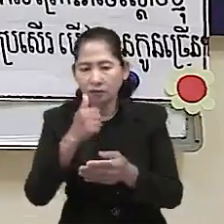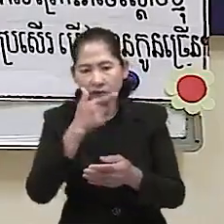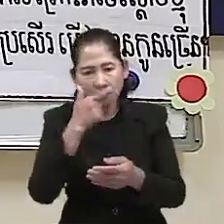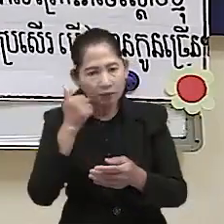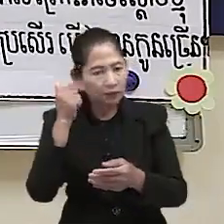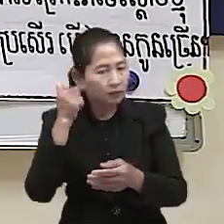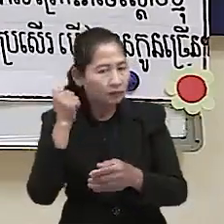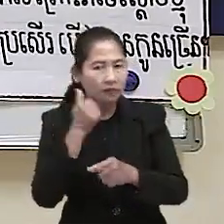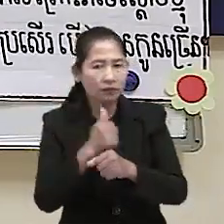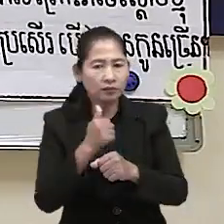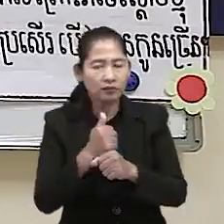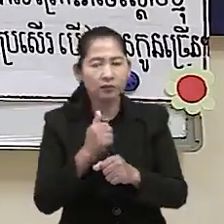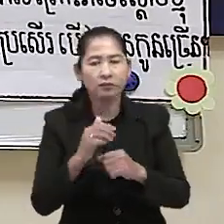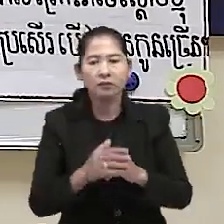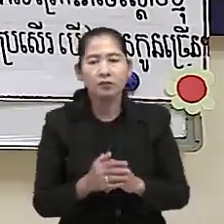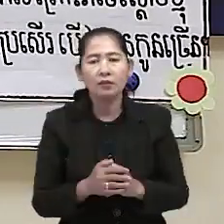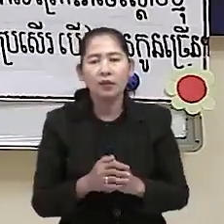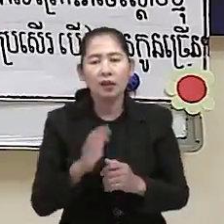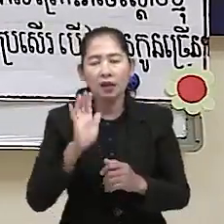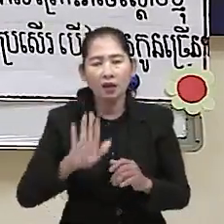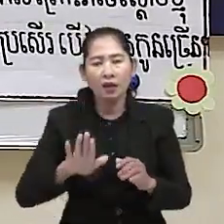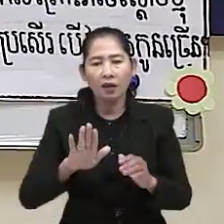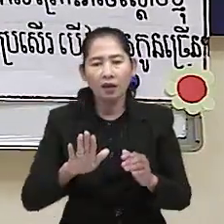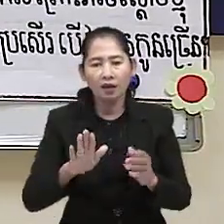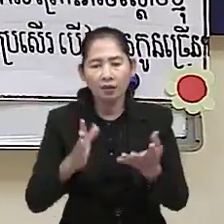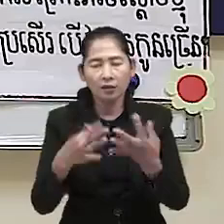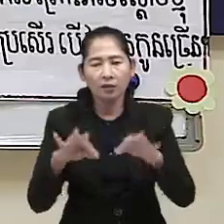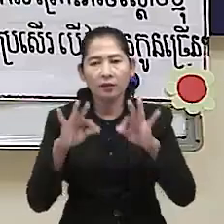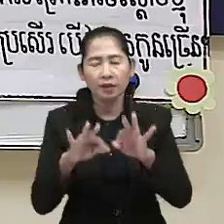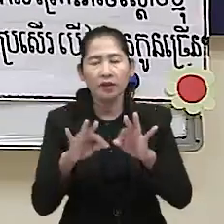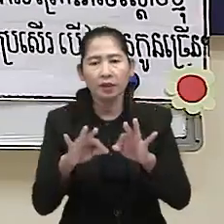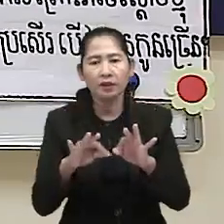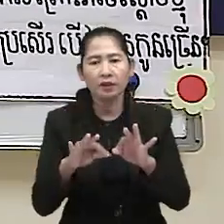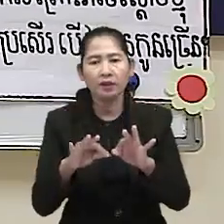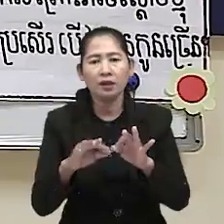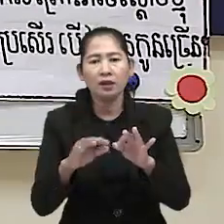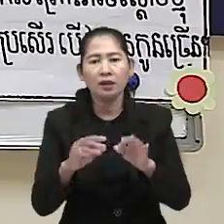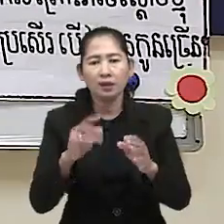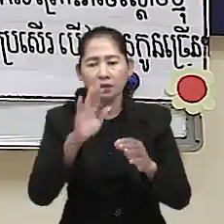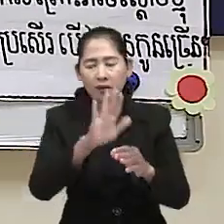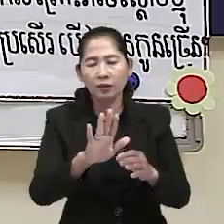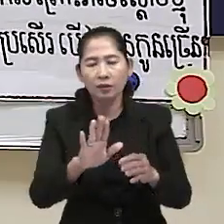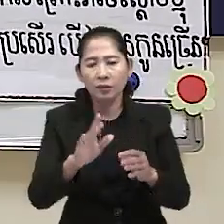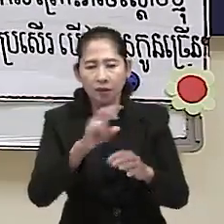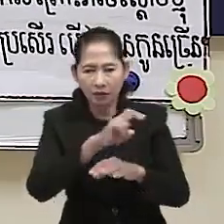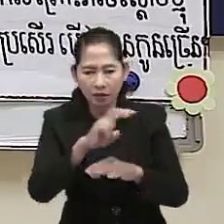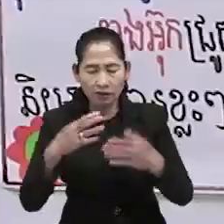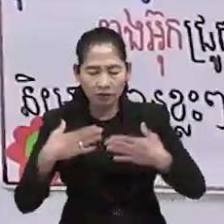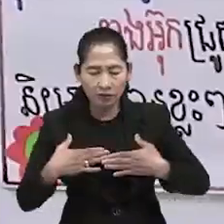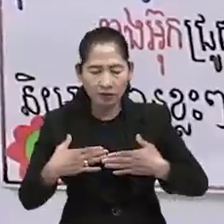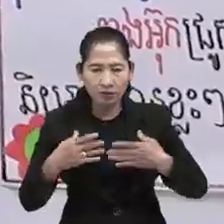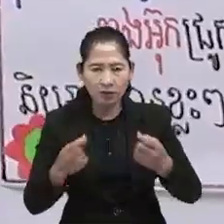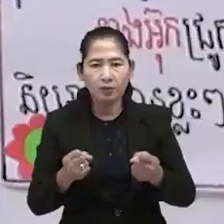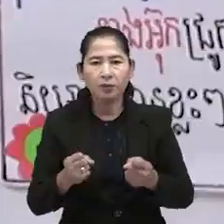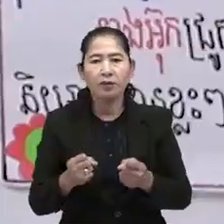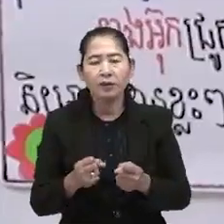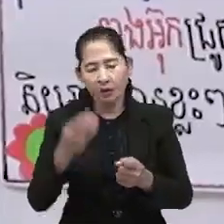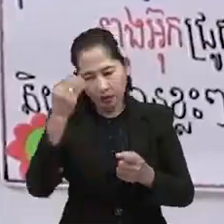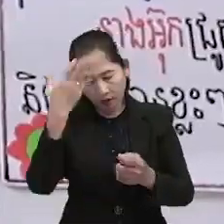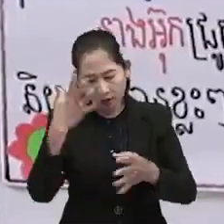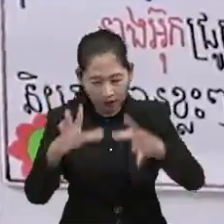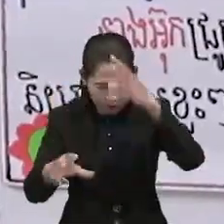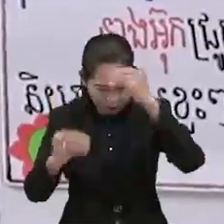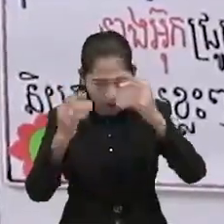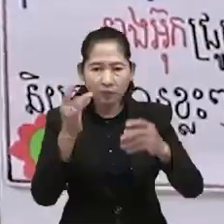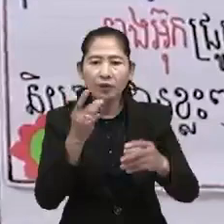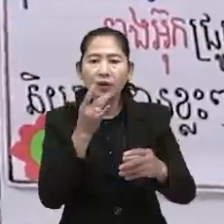ផ្ទះរបស់ពុកម្ដាយផងណាកូនចាហើយអ្វីដែលសំខាន់ខ្លាំងបំផុតសម្រាប់កូនគឺការថែរក្សាសុខភាពដើម្បីរៀនពូកែ